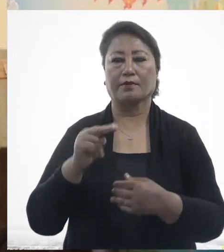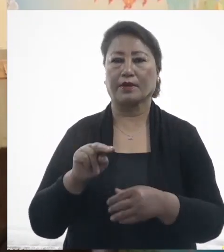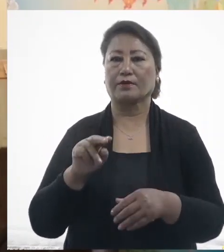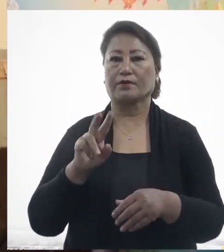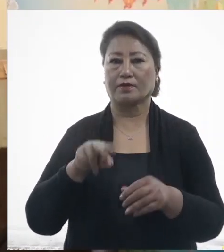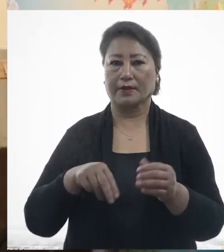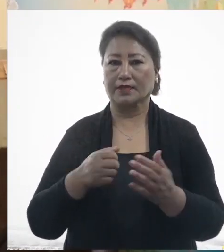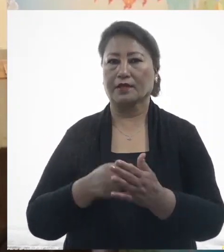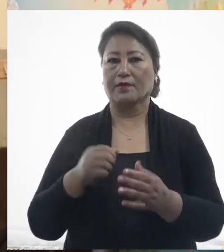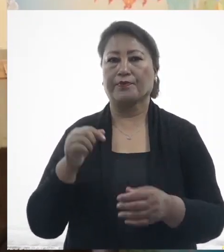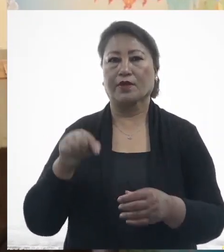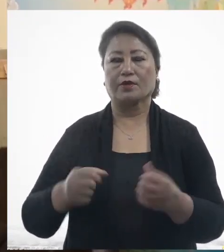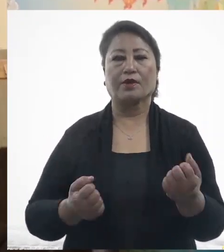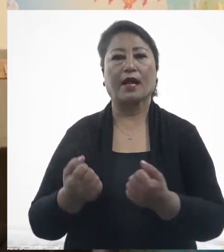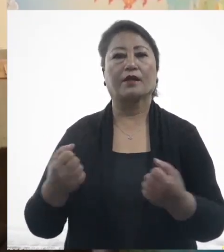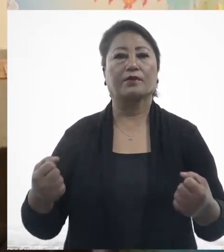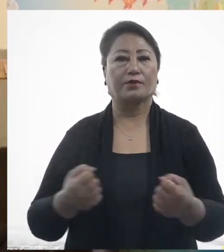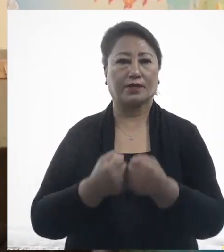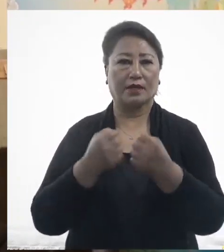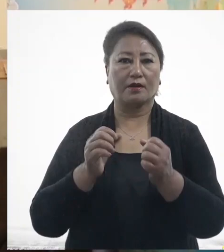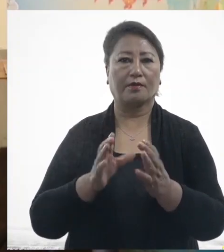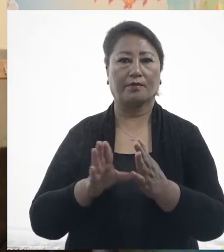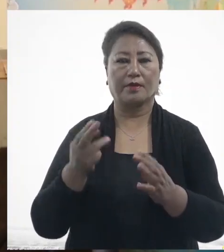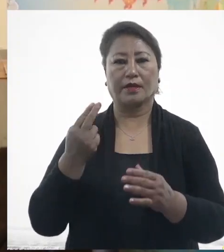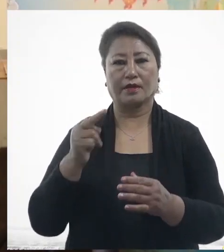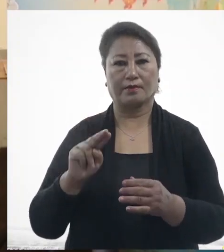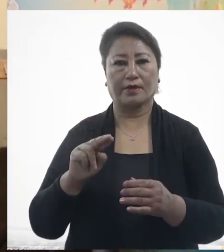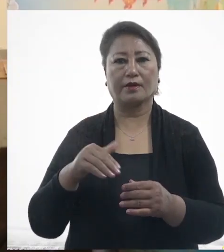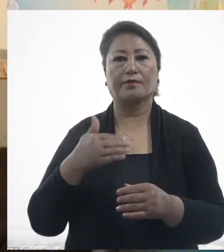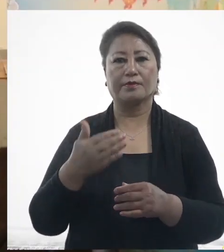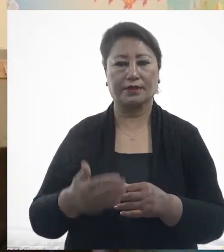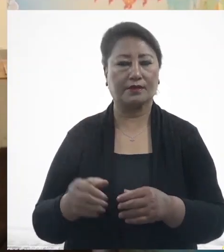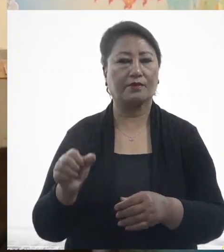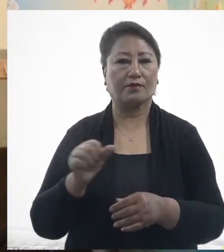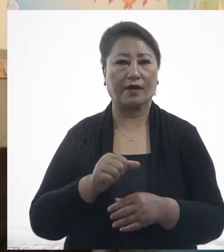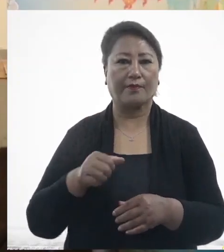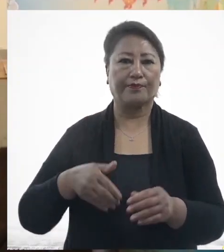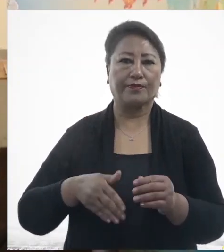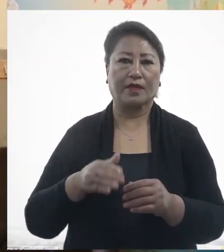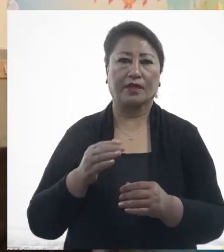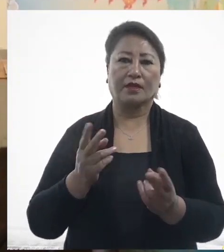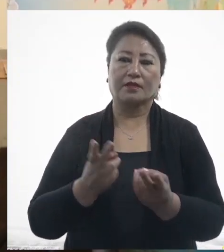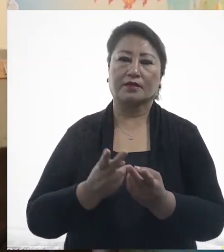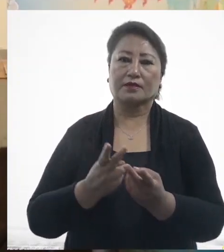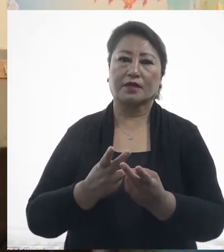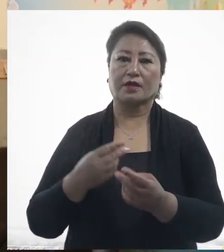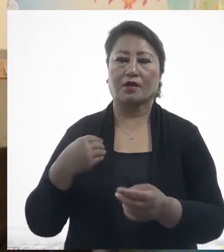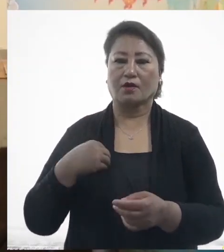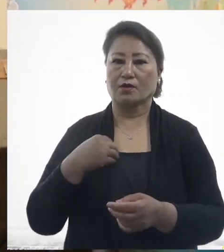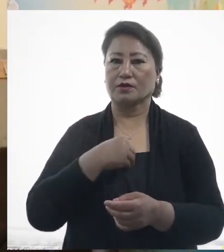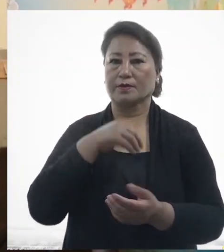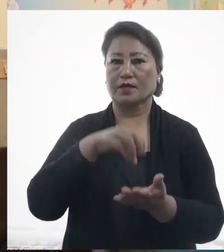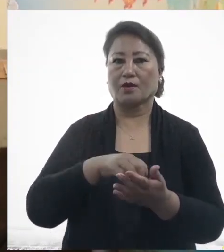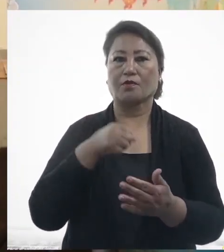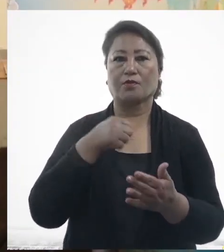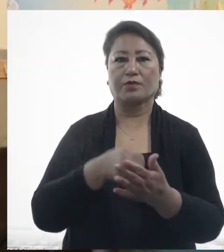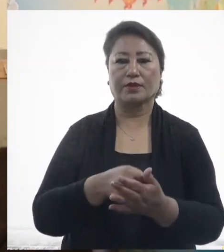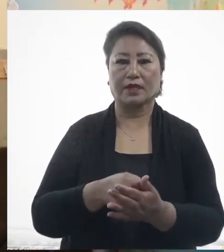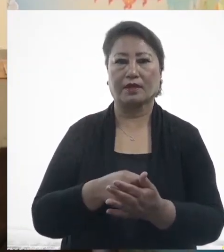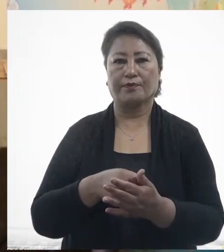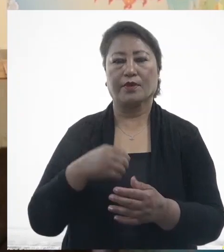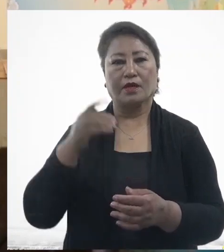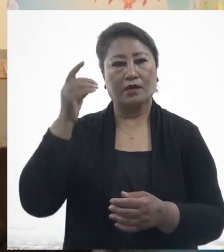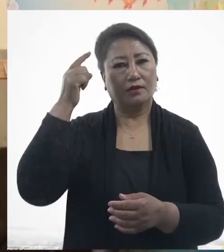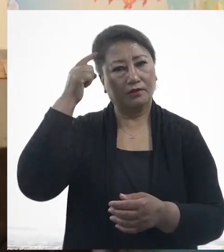मेरो गाडी दुर्घटना एक्सिडेन्ट भइसकेपछि म जाँदाखेरि चाहिँ जस्तो हस्पिटल पुग्दाखेरि म एकदम